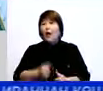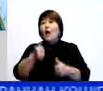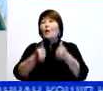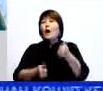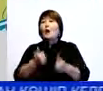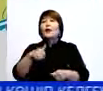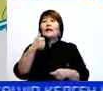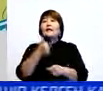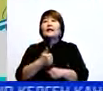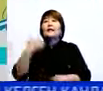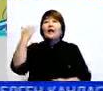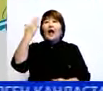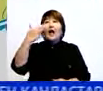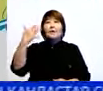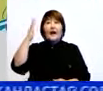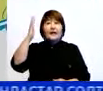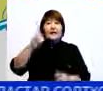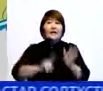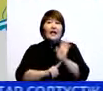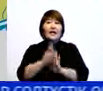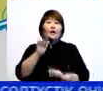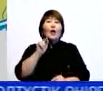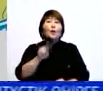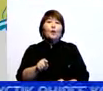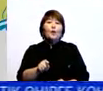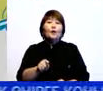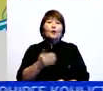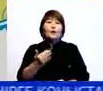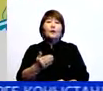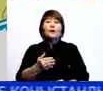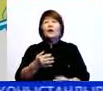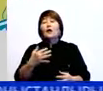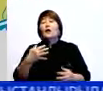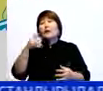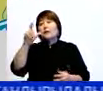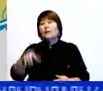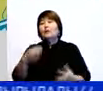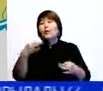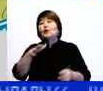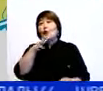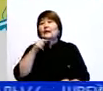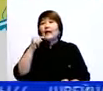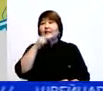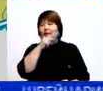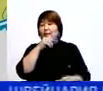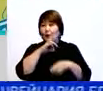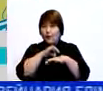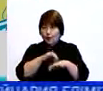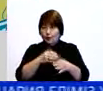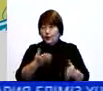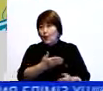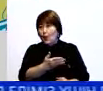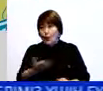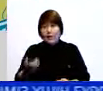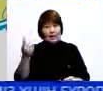Байқаудың негізгі мақсаттарына келетін болсақ, бұл жас ұрпақтың бос уақытын тиімді ұйымдастыру,